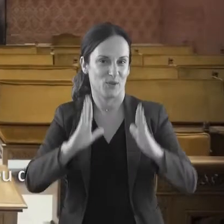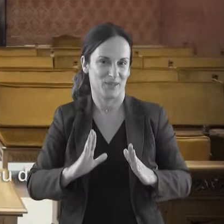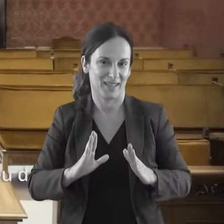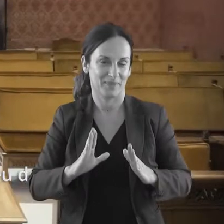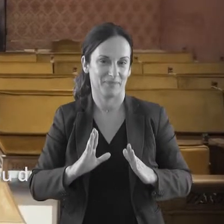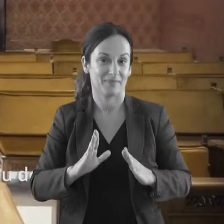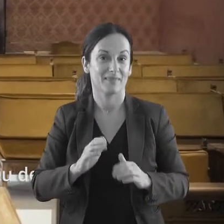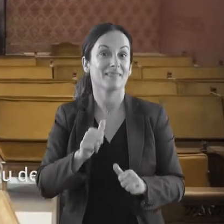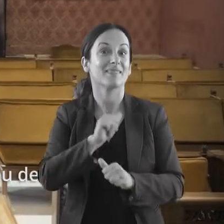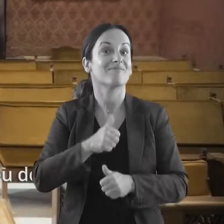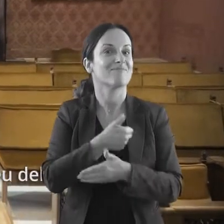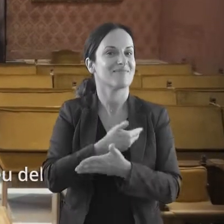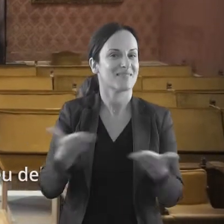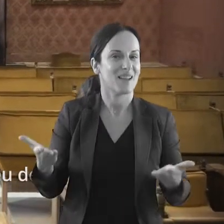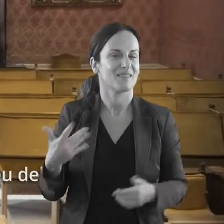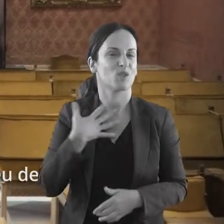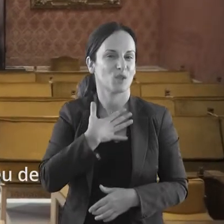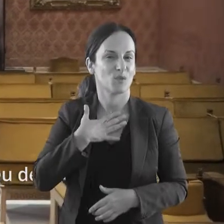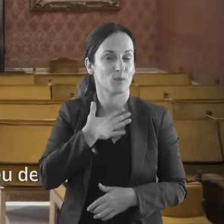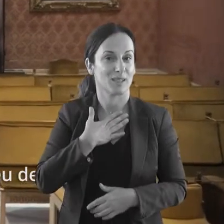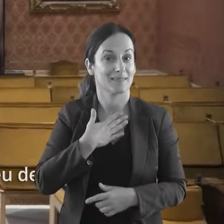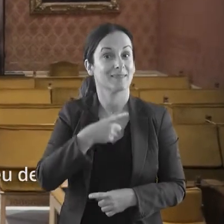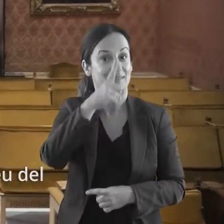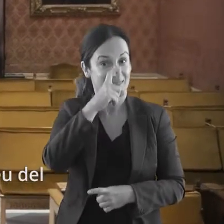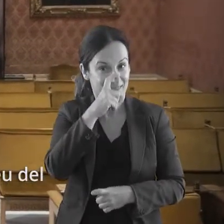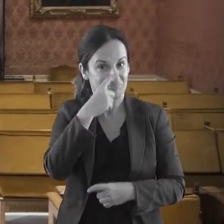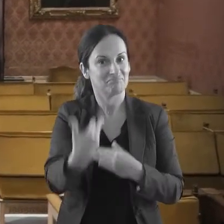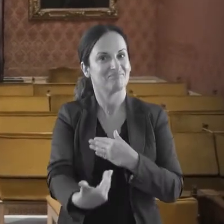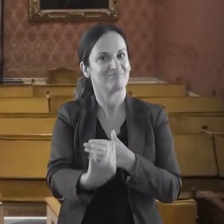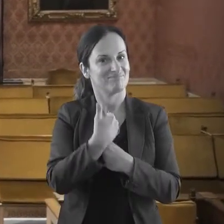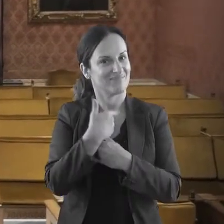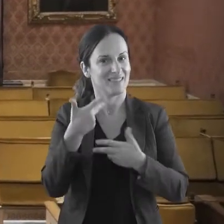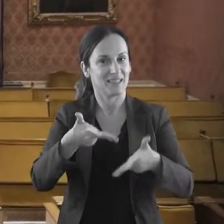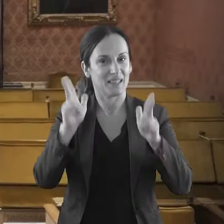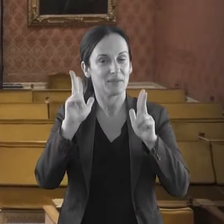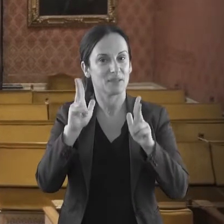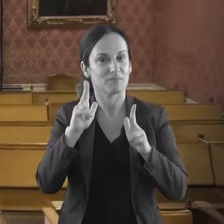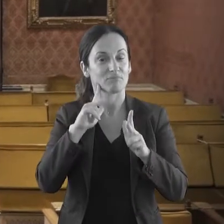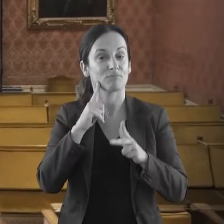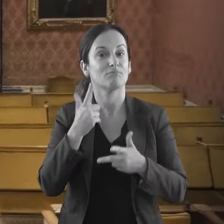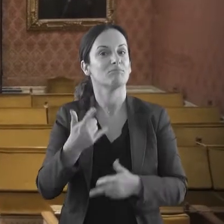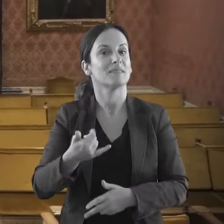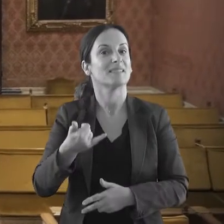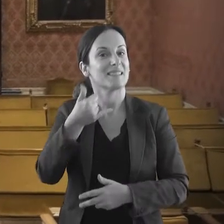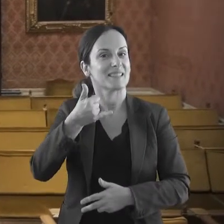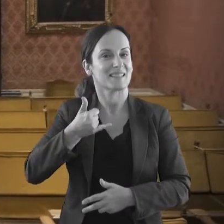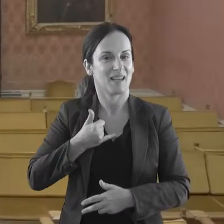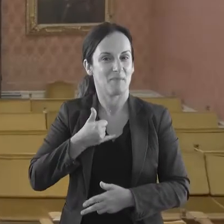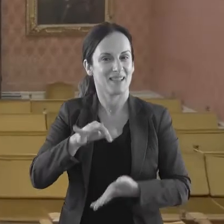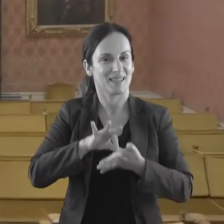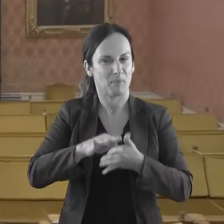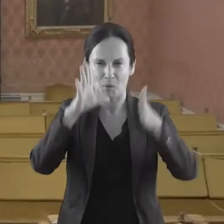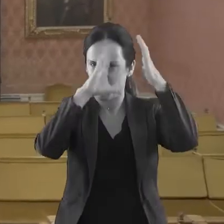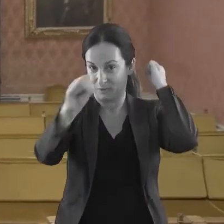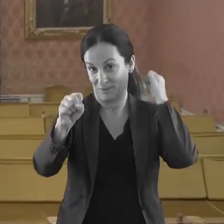Fins aquí el recorregut per l'edifici que és la seu del Consell de Mallorca. Esperam que us hagi agradat. Recordeu que podeu venir a